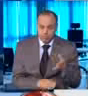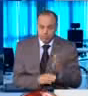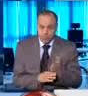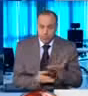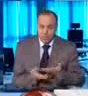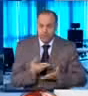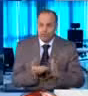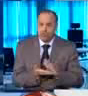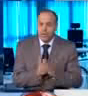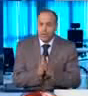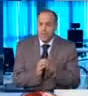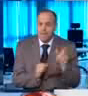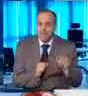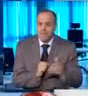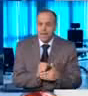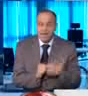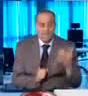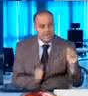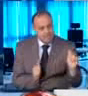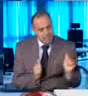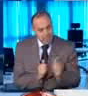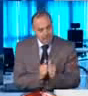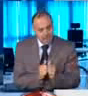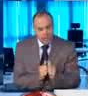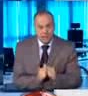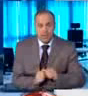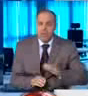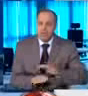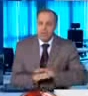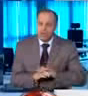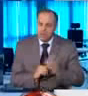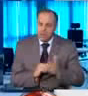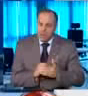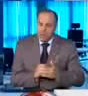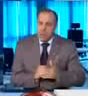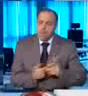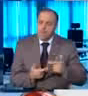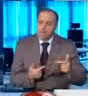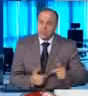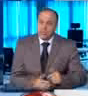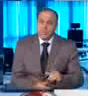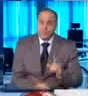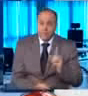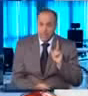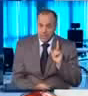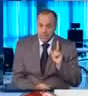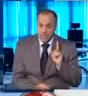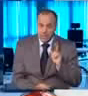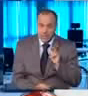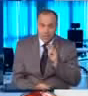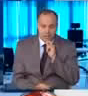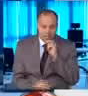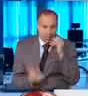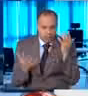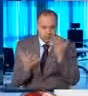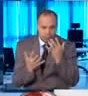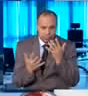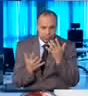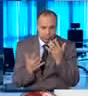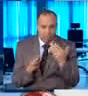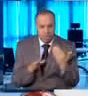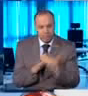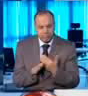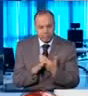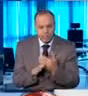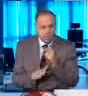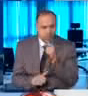مع جمعية فلاحين فرنسيين في مجالات فلاحية متعددة، لكنهم اصطدموا بعدة عراقيل